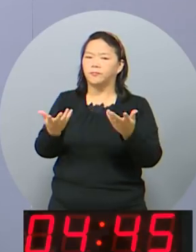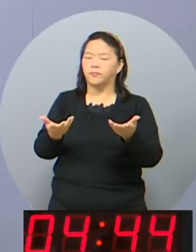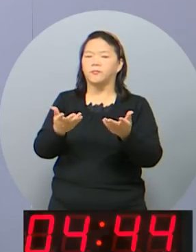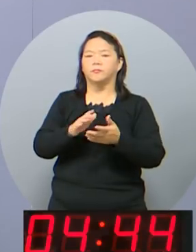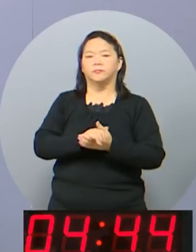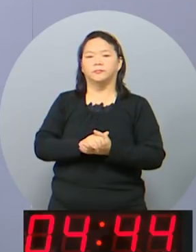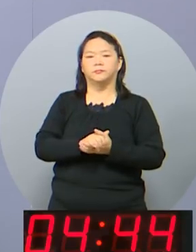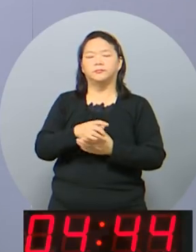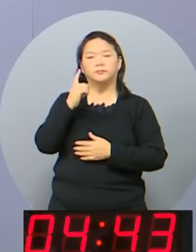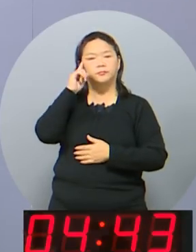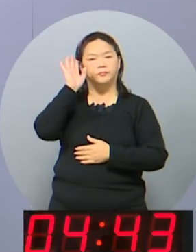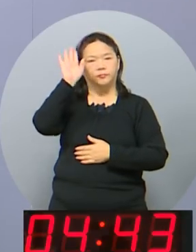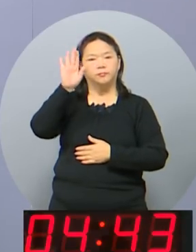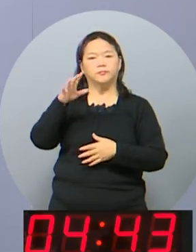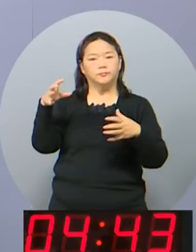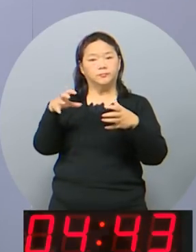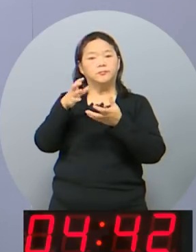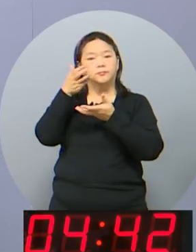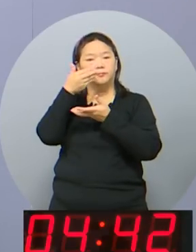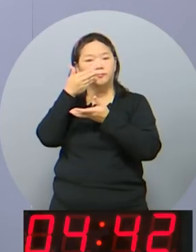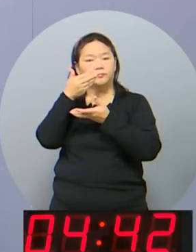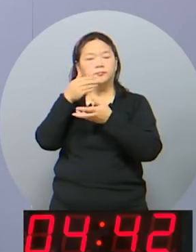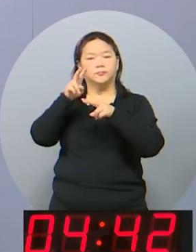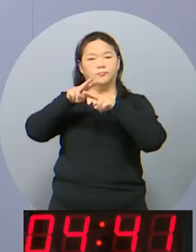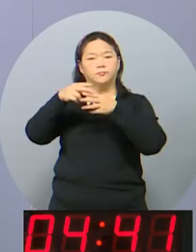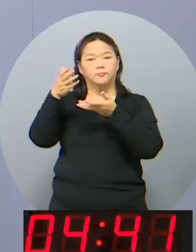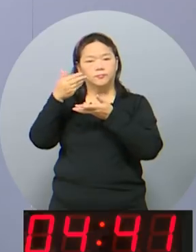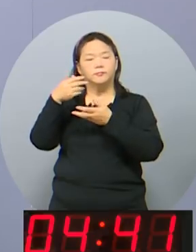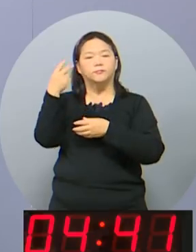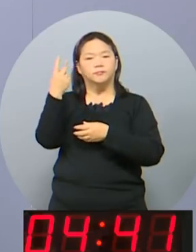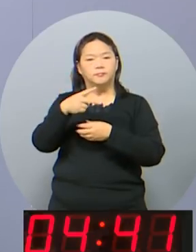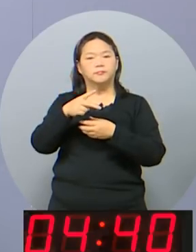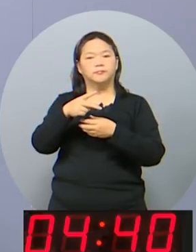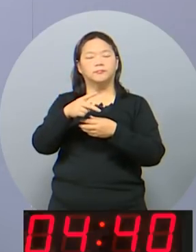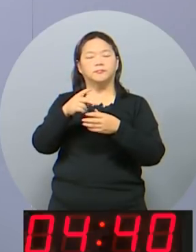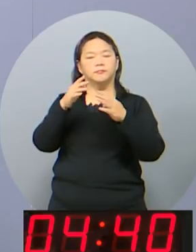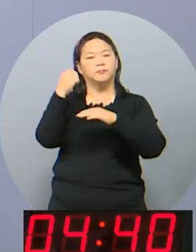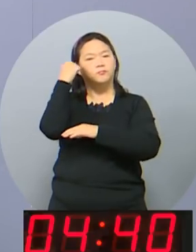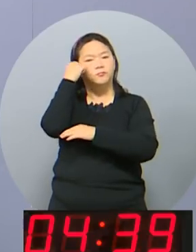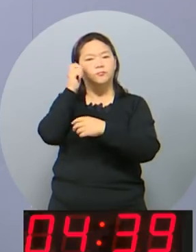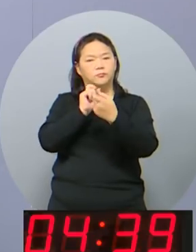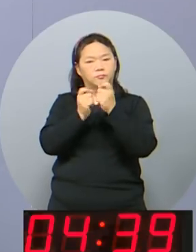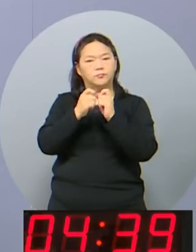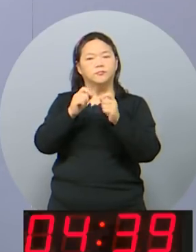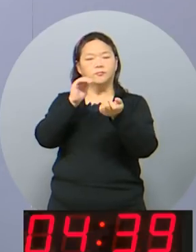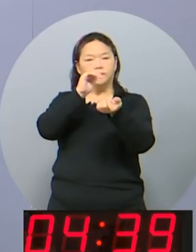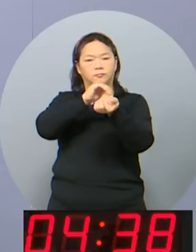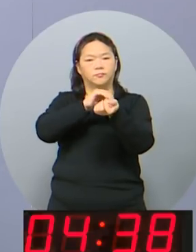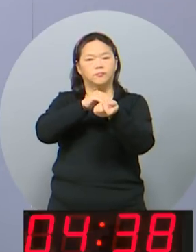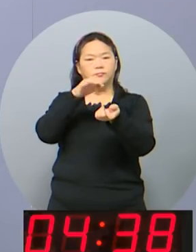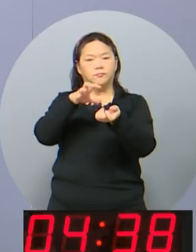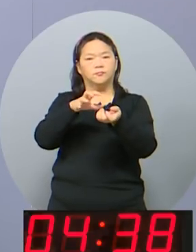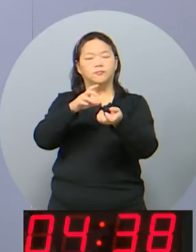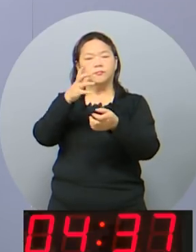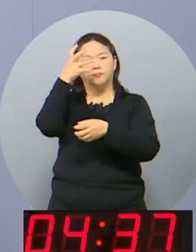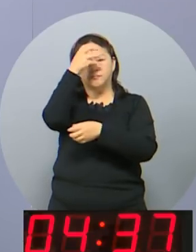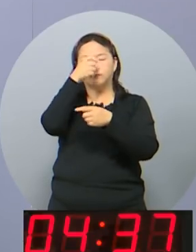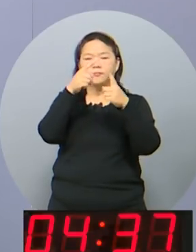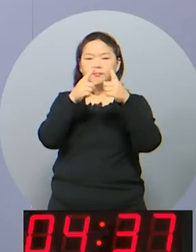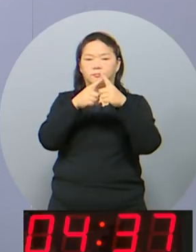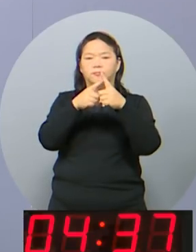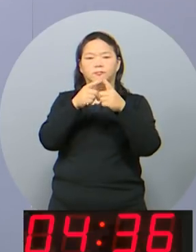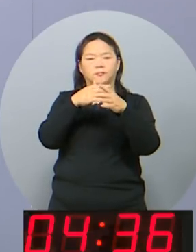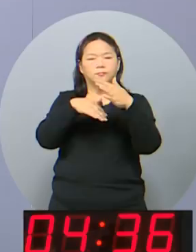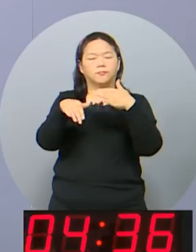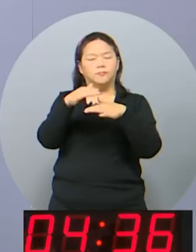未来有共餐以外，也应该要结合当地的医疗资源来对这些老人家进行